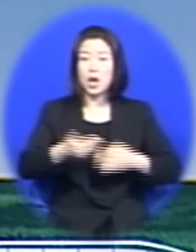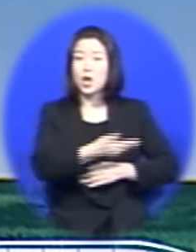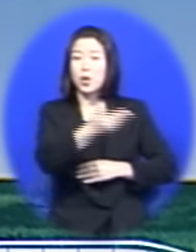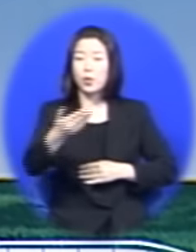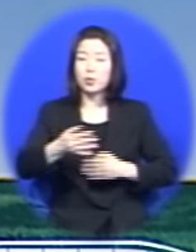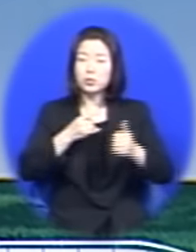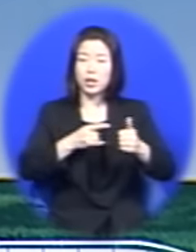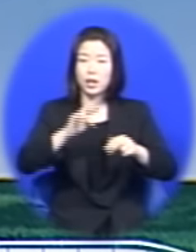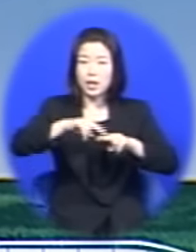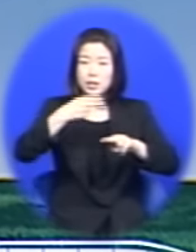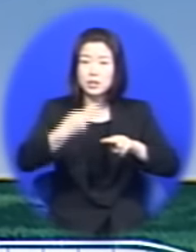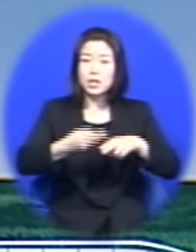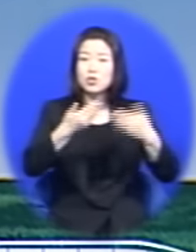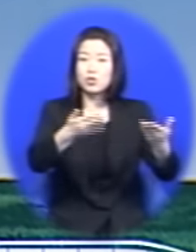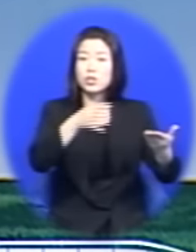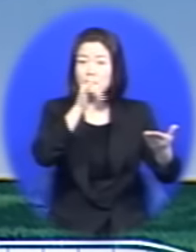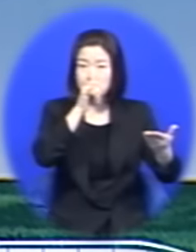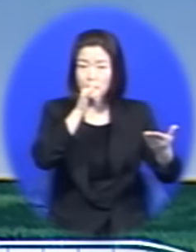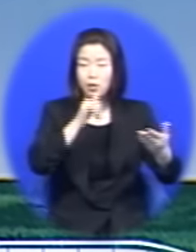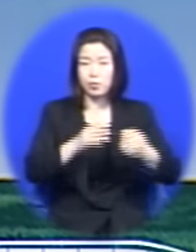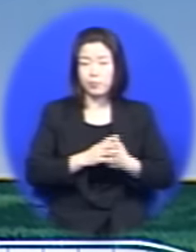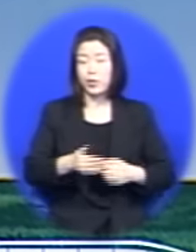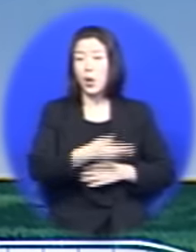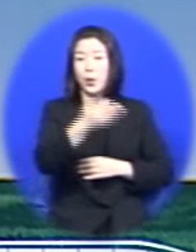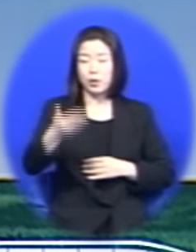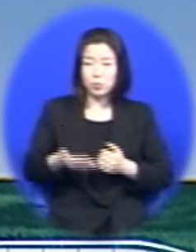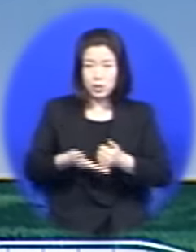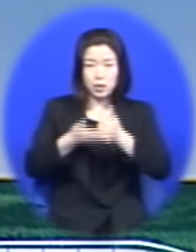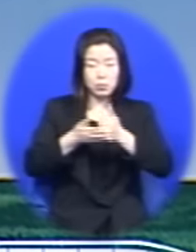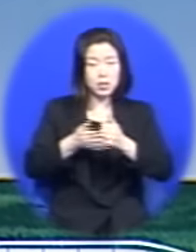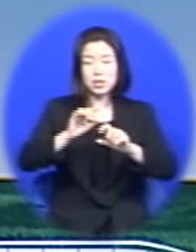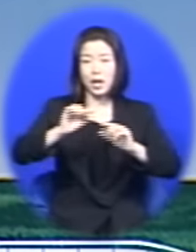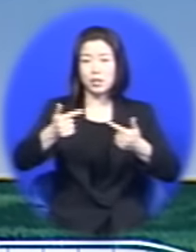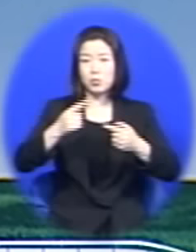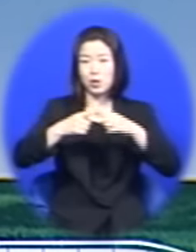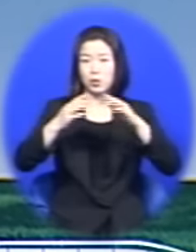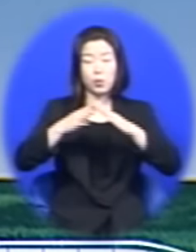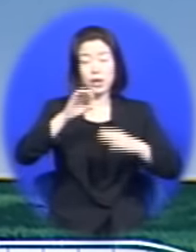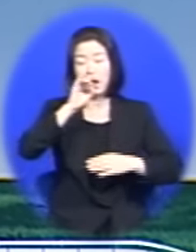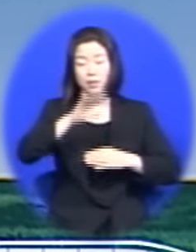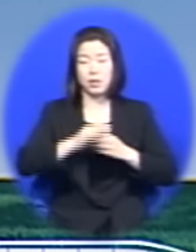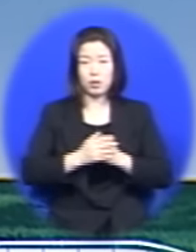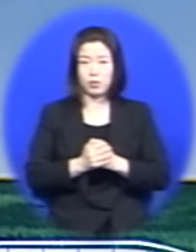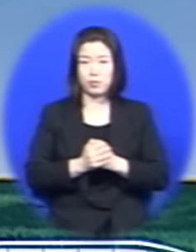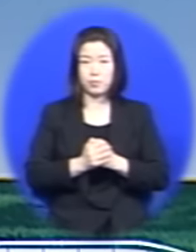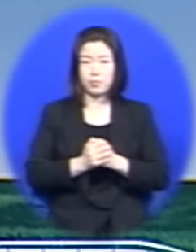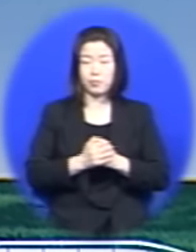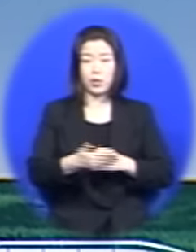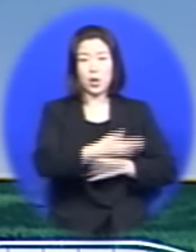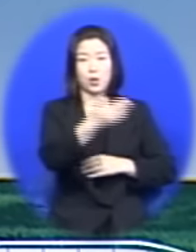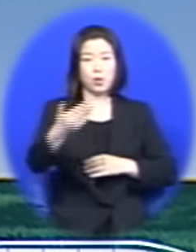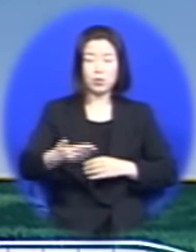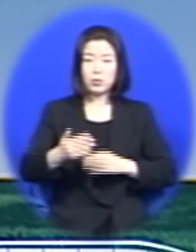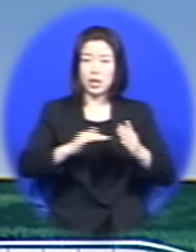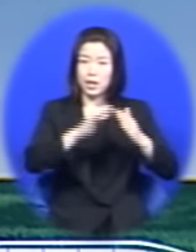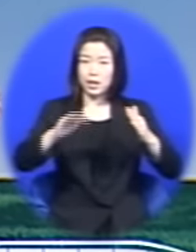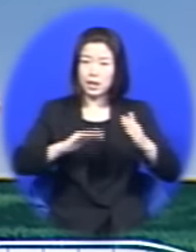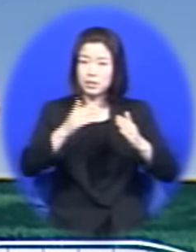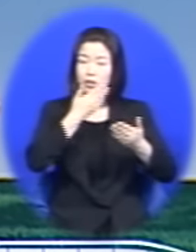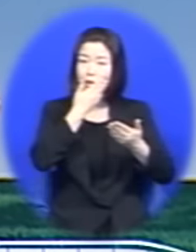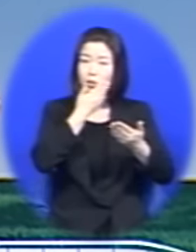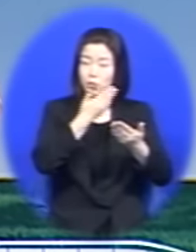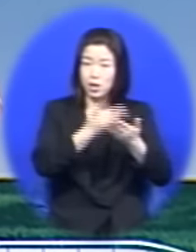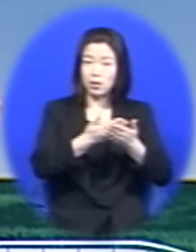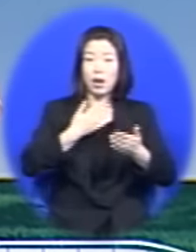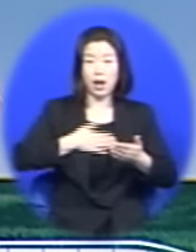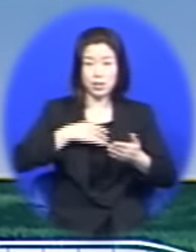여러분에게 은사를 주신 것이 있어요. 여러분이 섬기지 않으면 교회가 안 됩니다. 여러분이 가정이 귀한 걸 아실